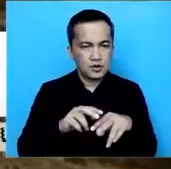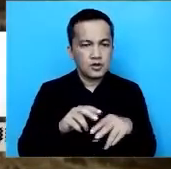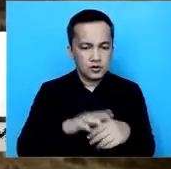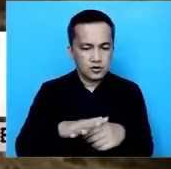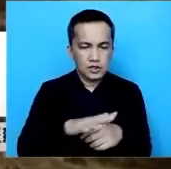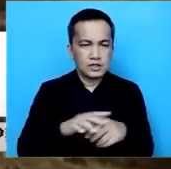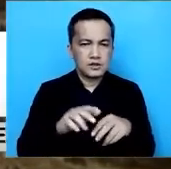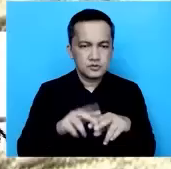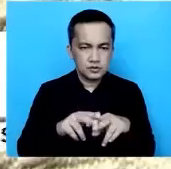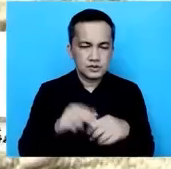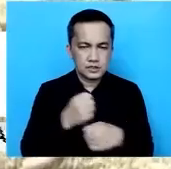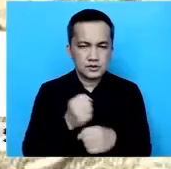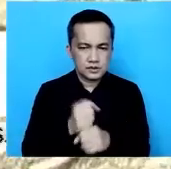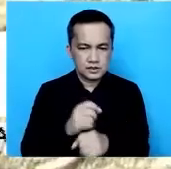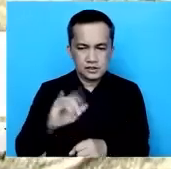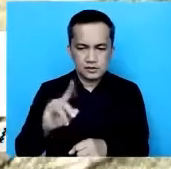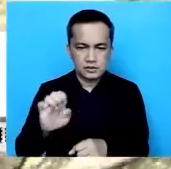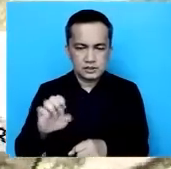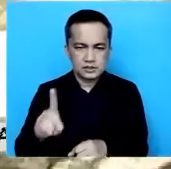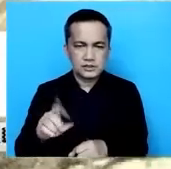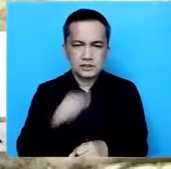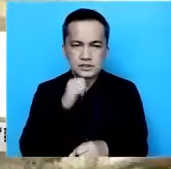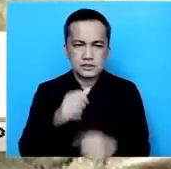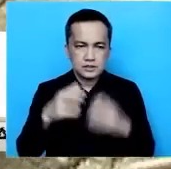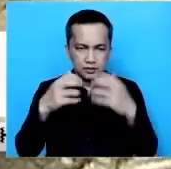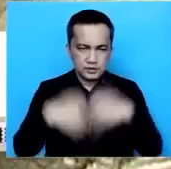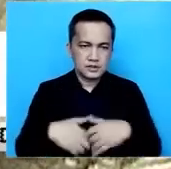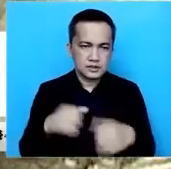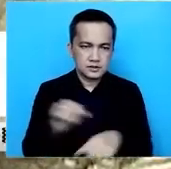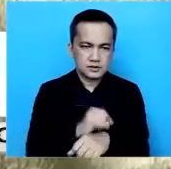gagawing iodized para hindi tuluyang mamatay ang industriya ng